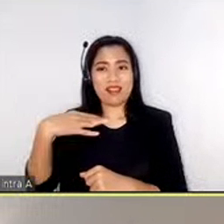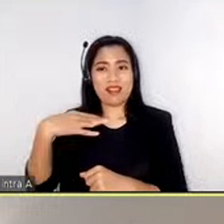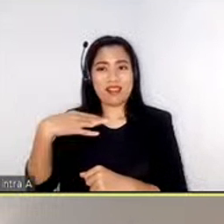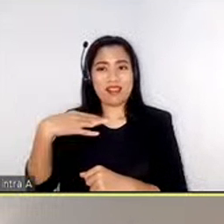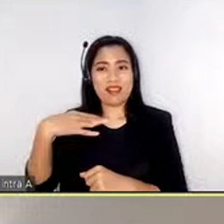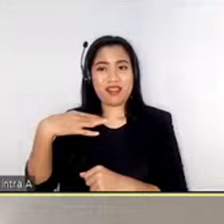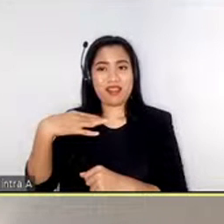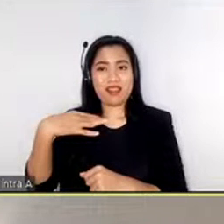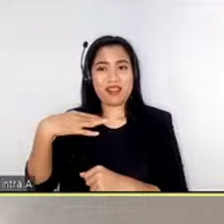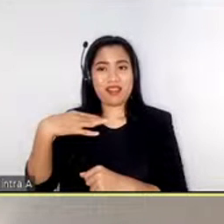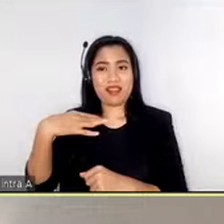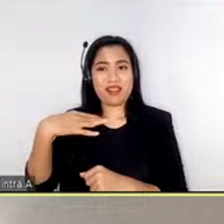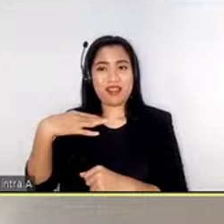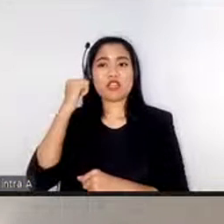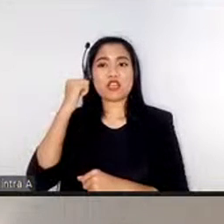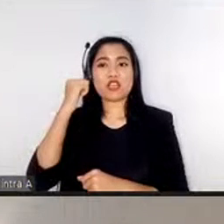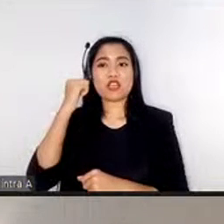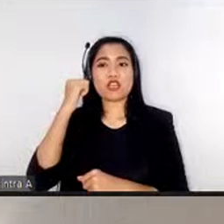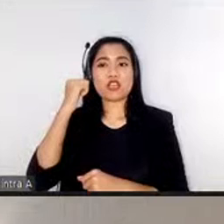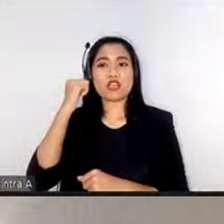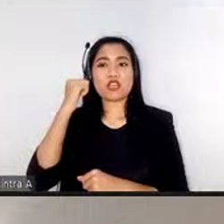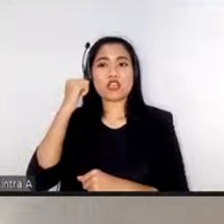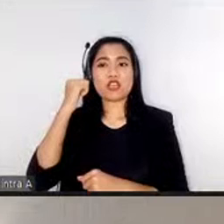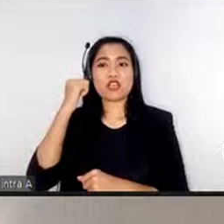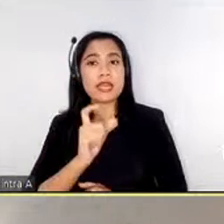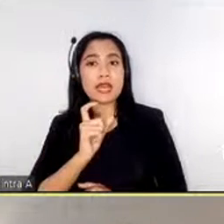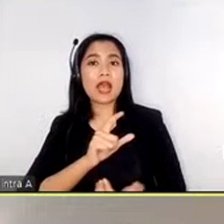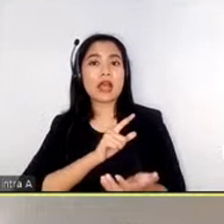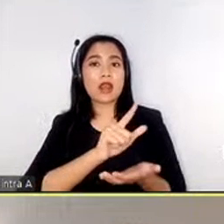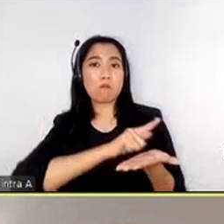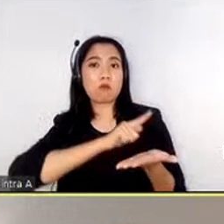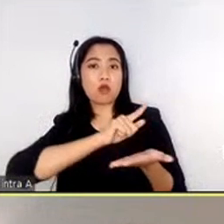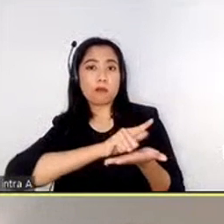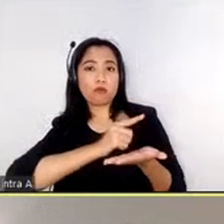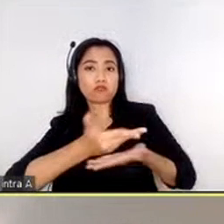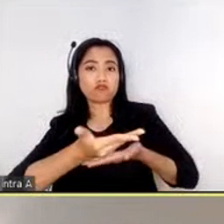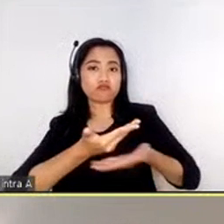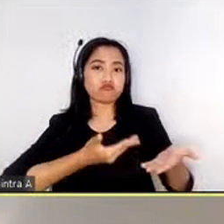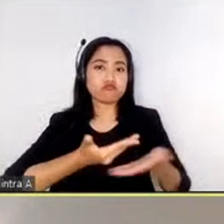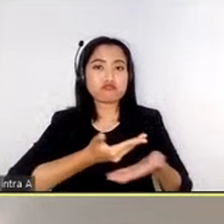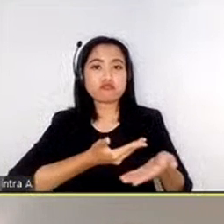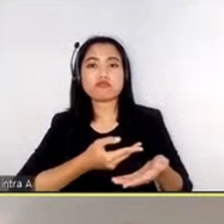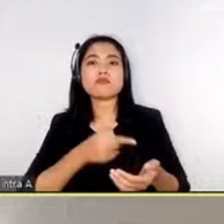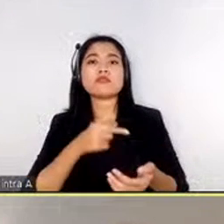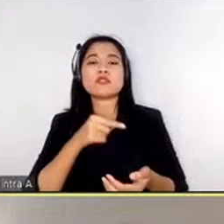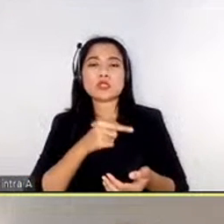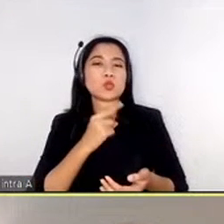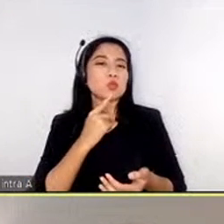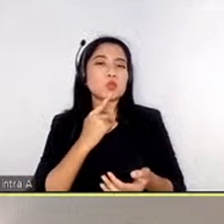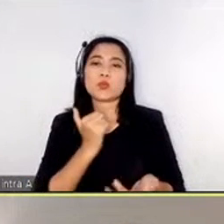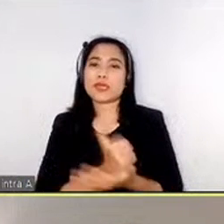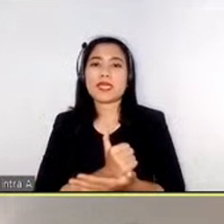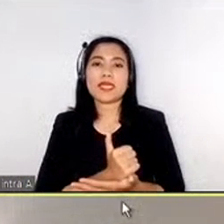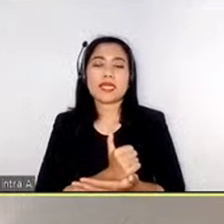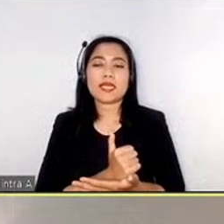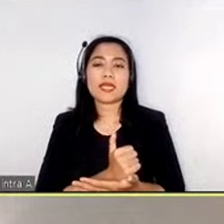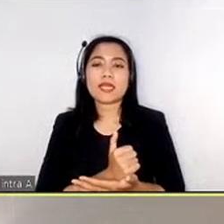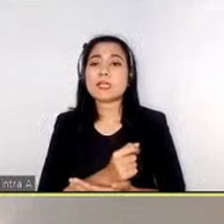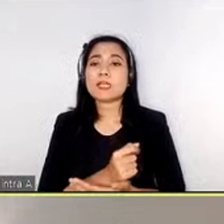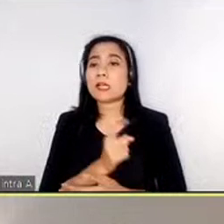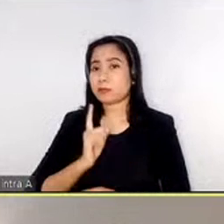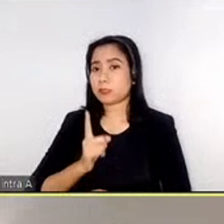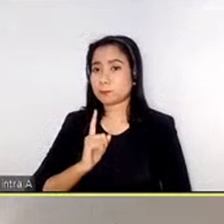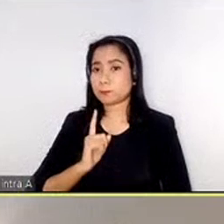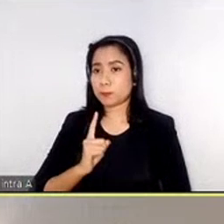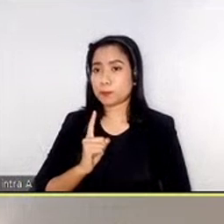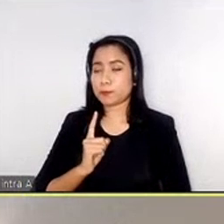tadi mekanisme penanganan aduan merupakan hal yang sangat penting karena ini